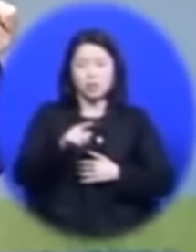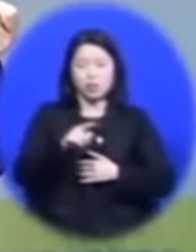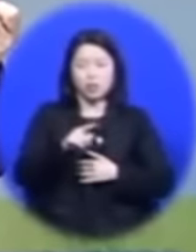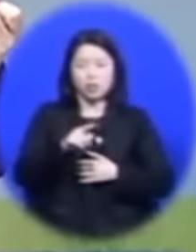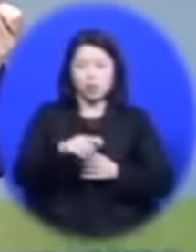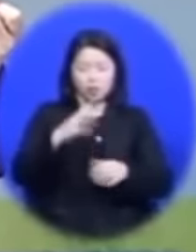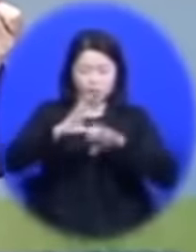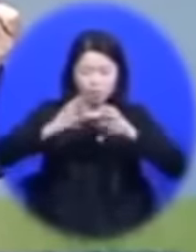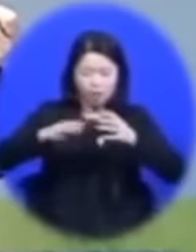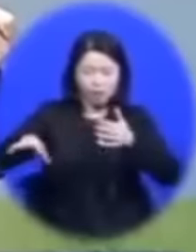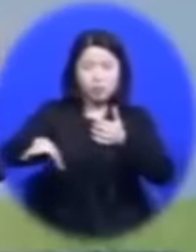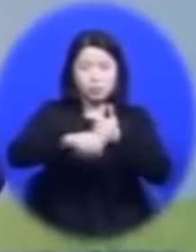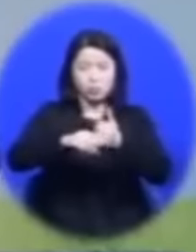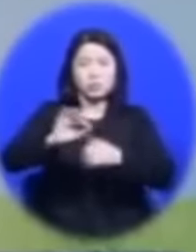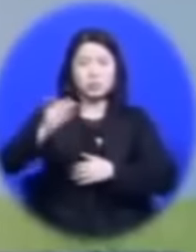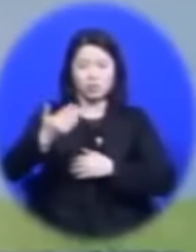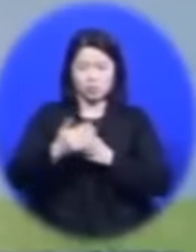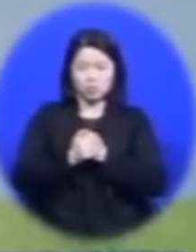거예요.